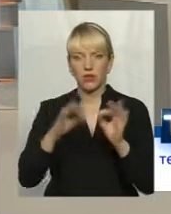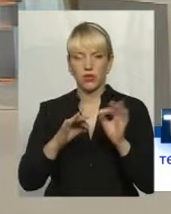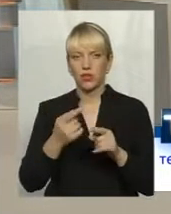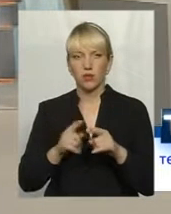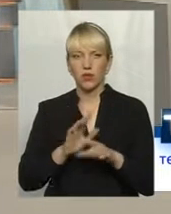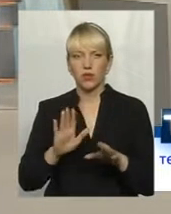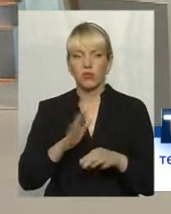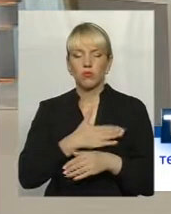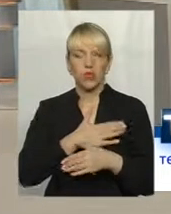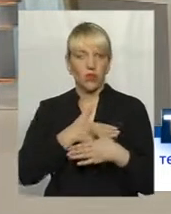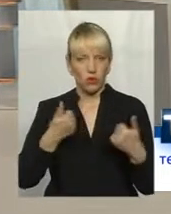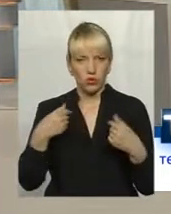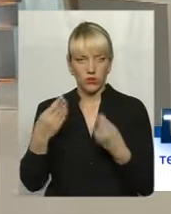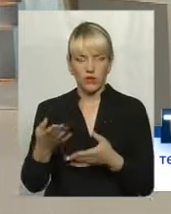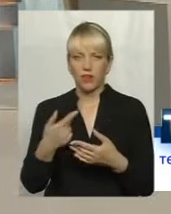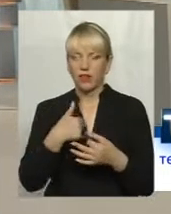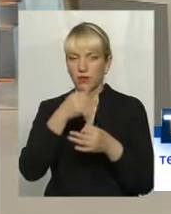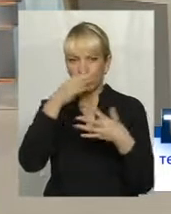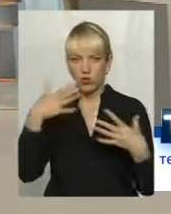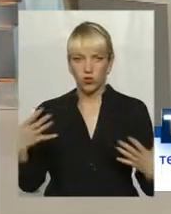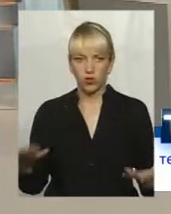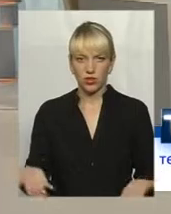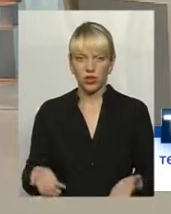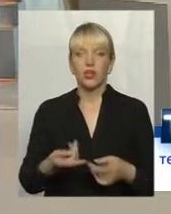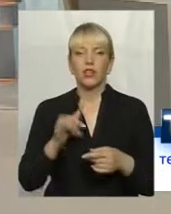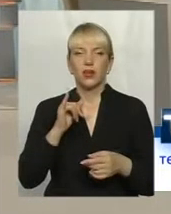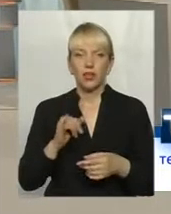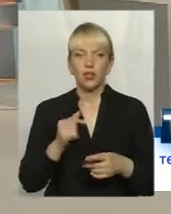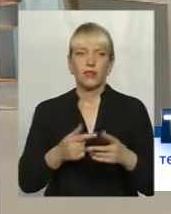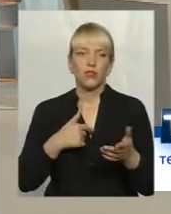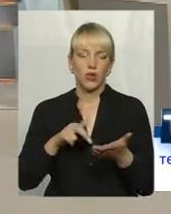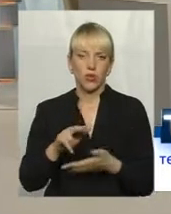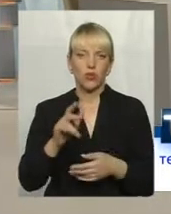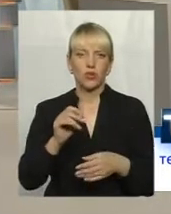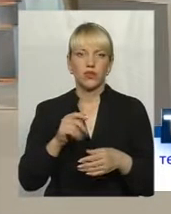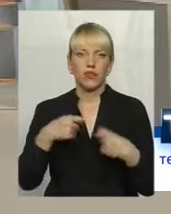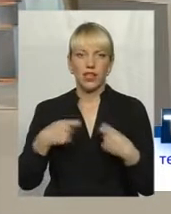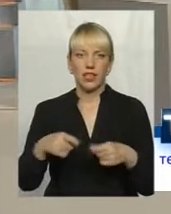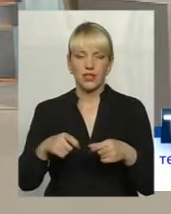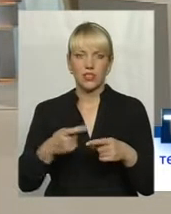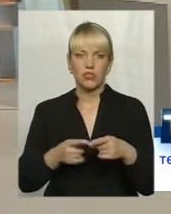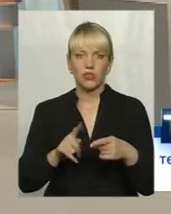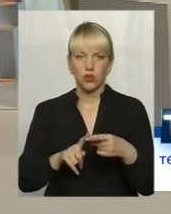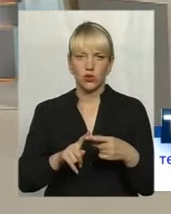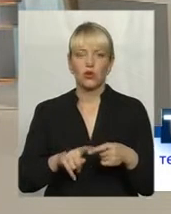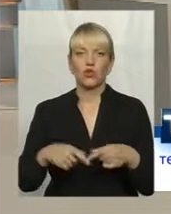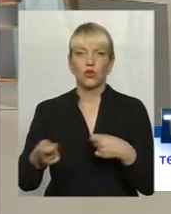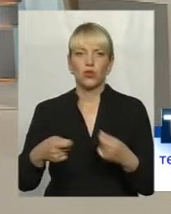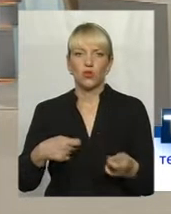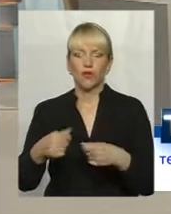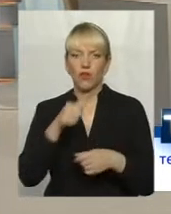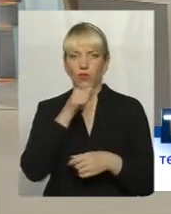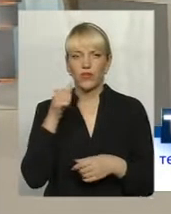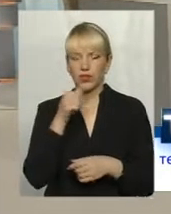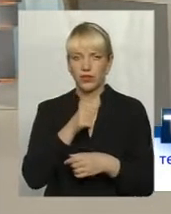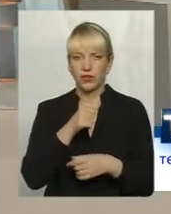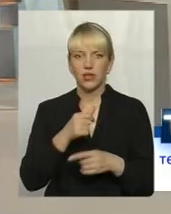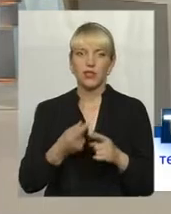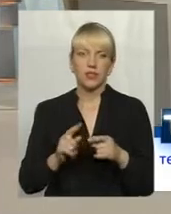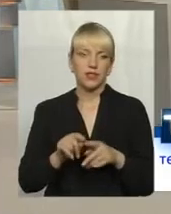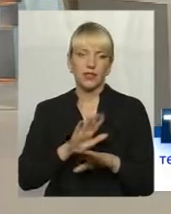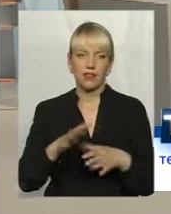що аграрій не хоче, він просто не може. Вони виходять в реалізацію цього товару в тінь. На жаль, це